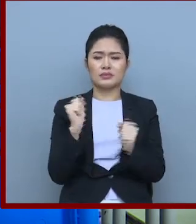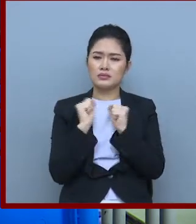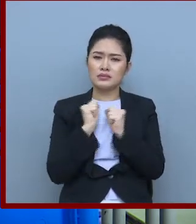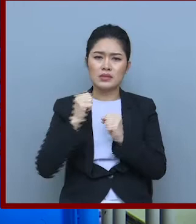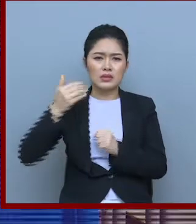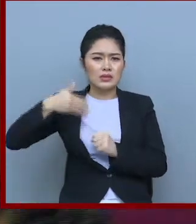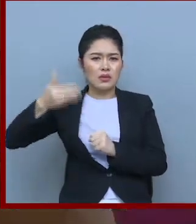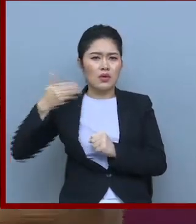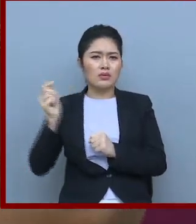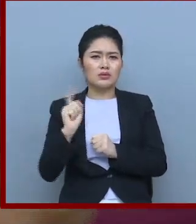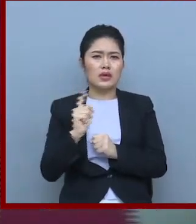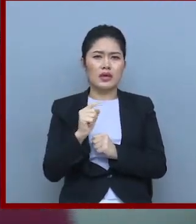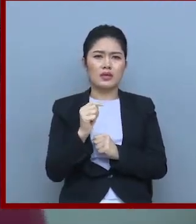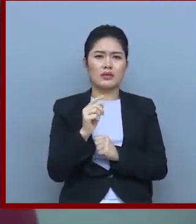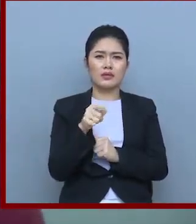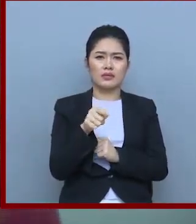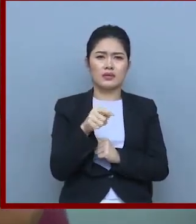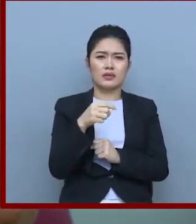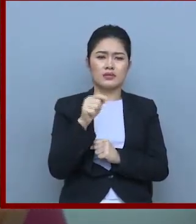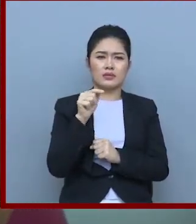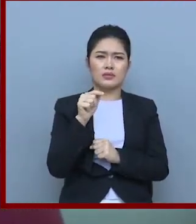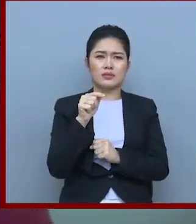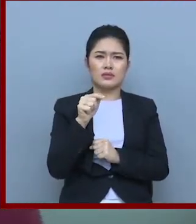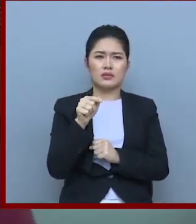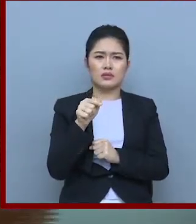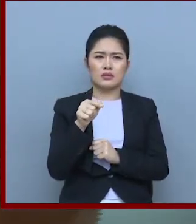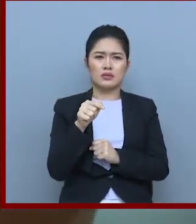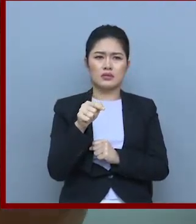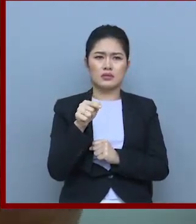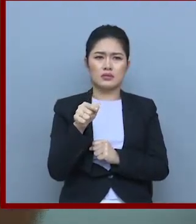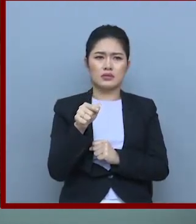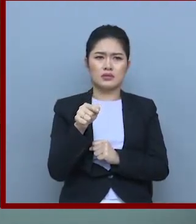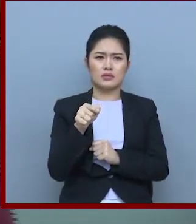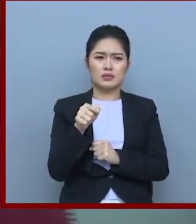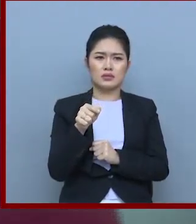DST 11นะครับตัวนี้เป็น DST 11นะครับ